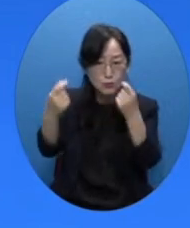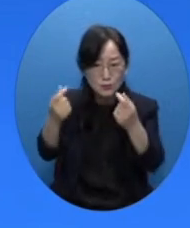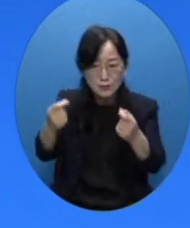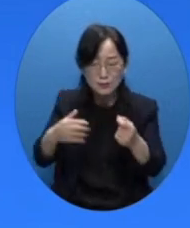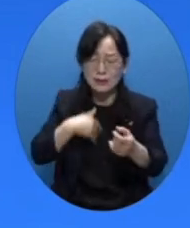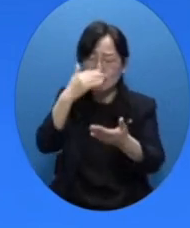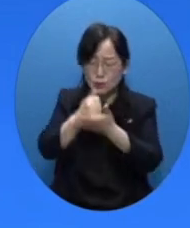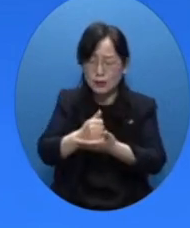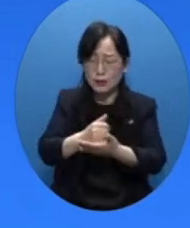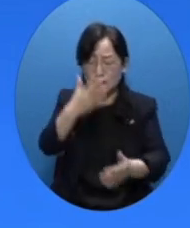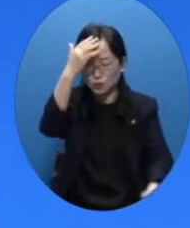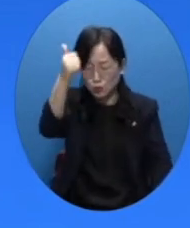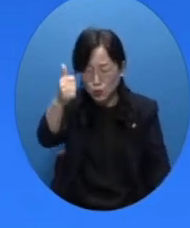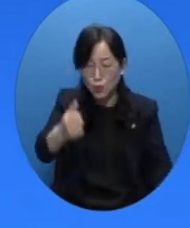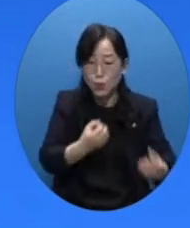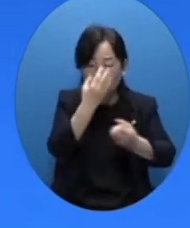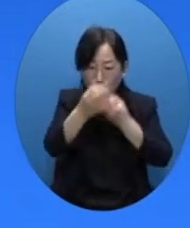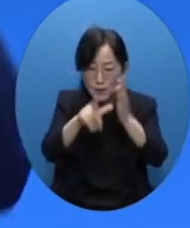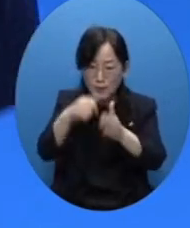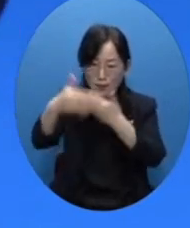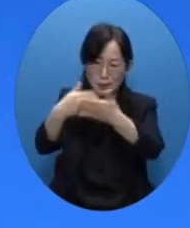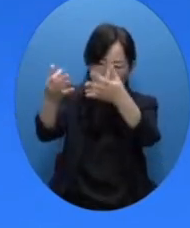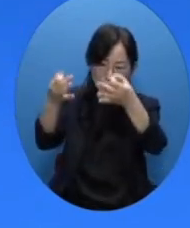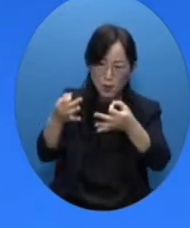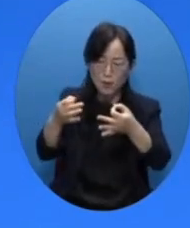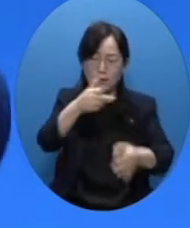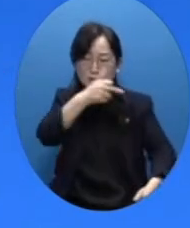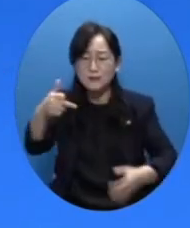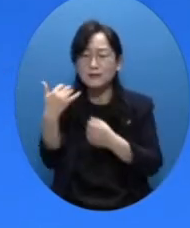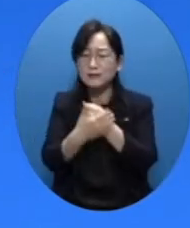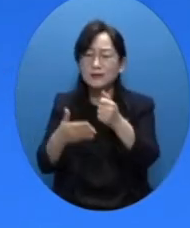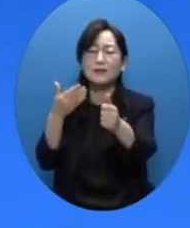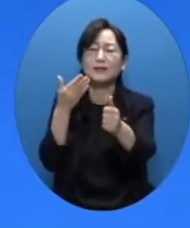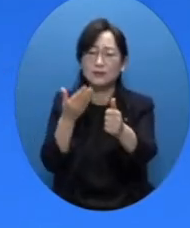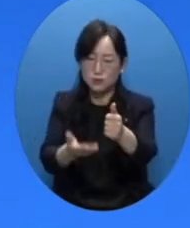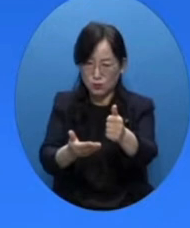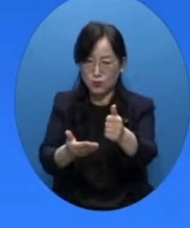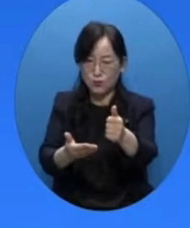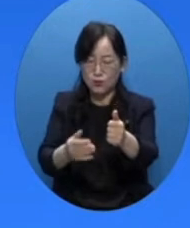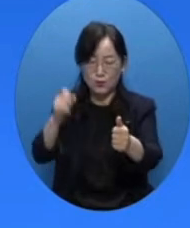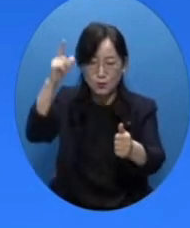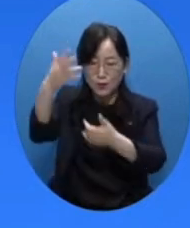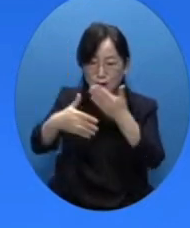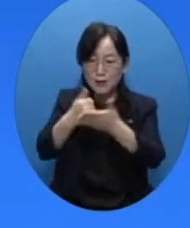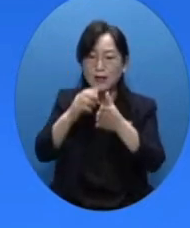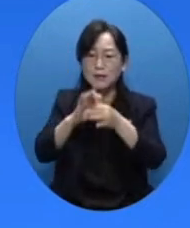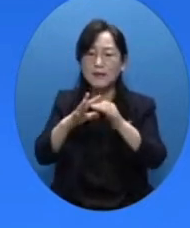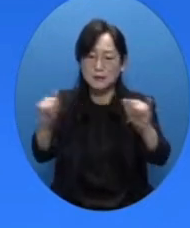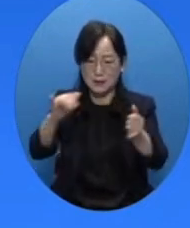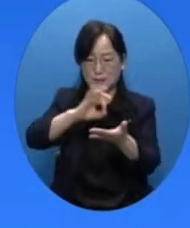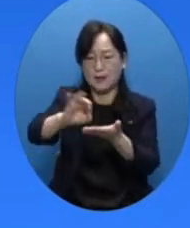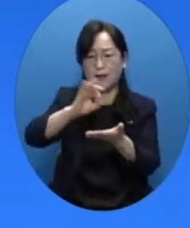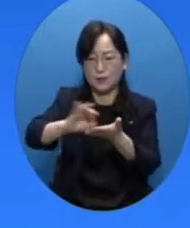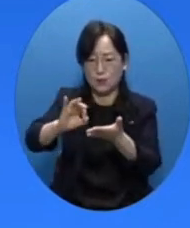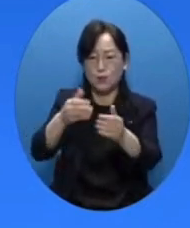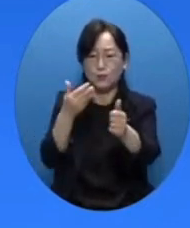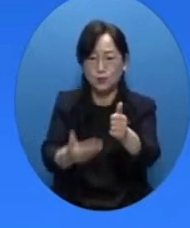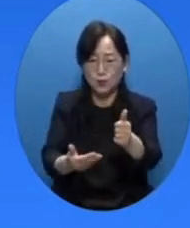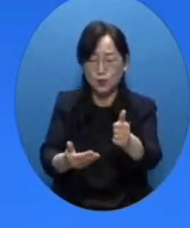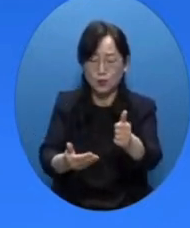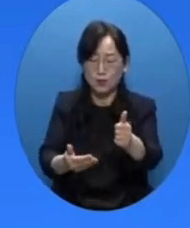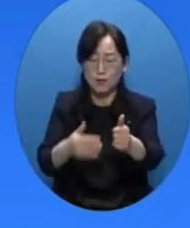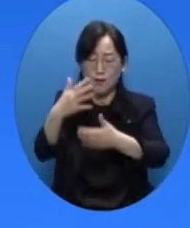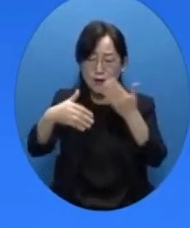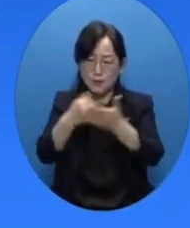멍 입니다 고백할 때 하나님께서 한눈에 내려 주시고 우리를 위대한 하는 사람으로 사용 하시고 주님의 놀라운 역사를